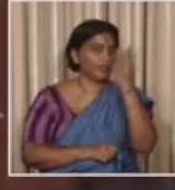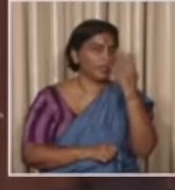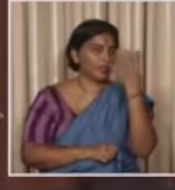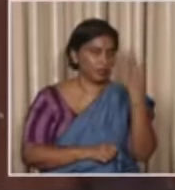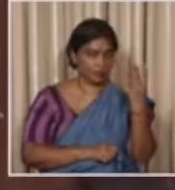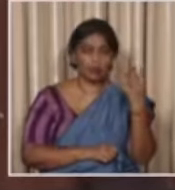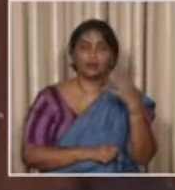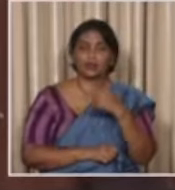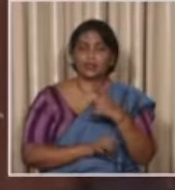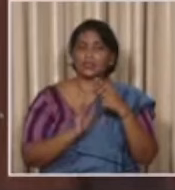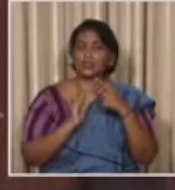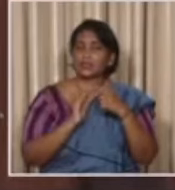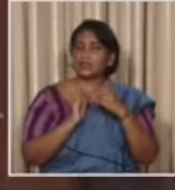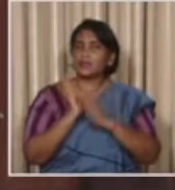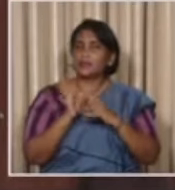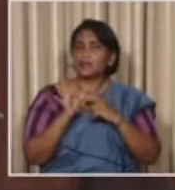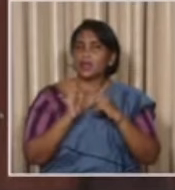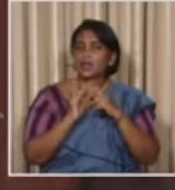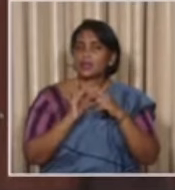2004